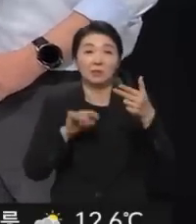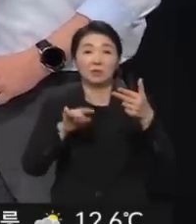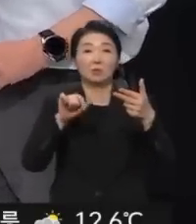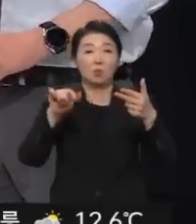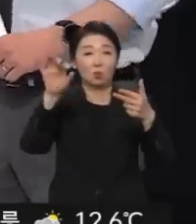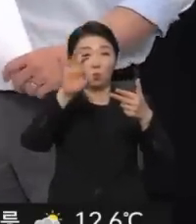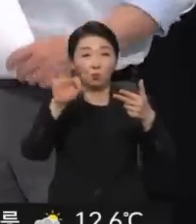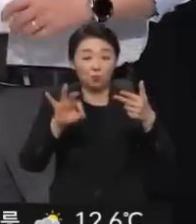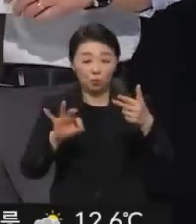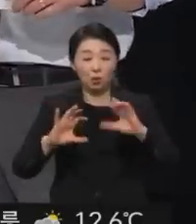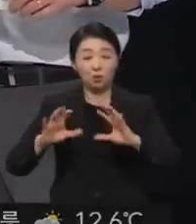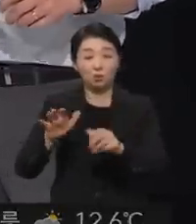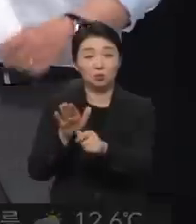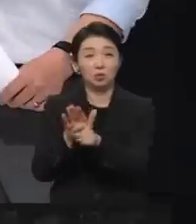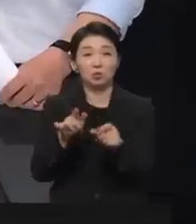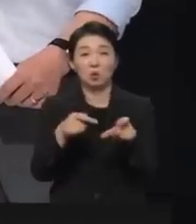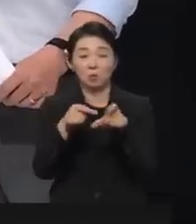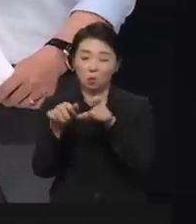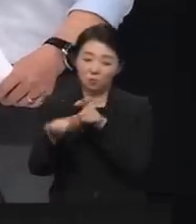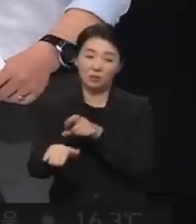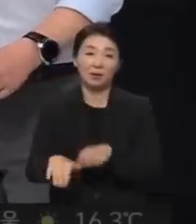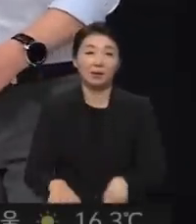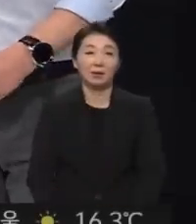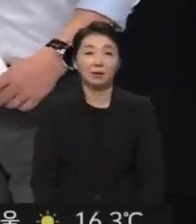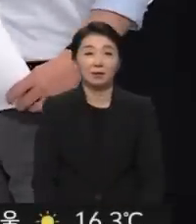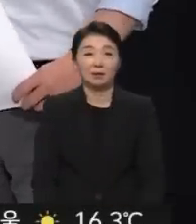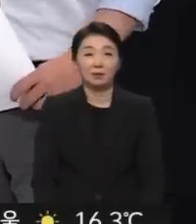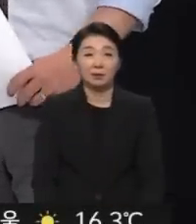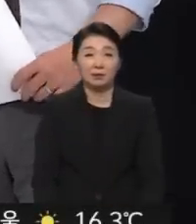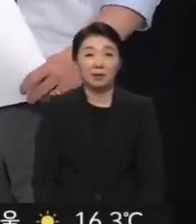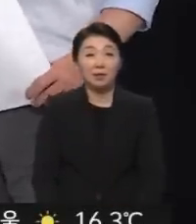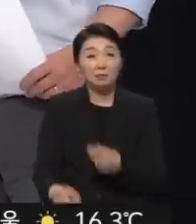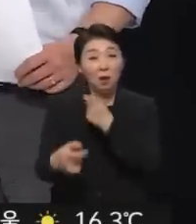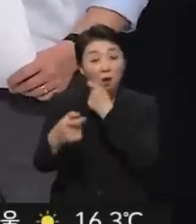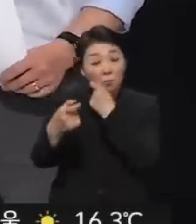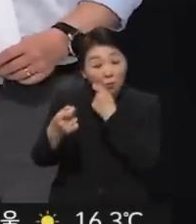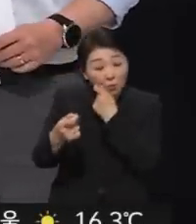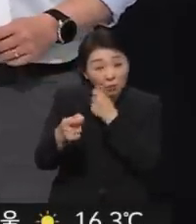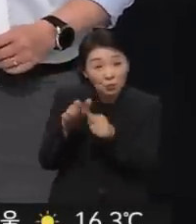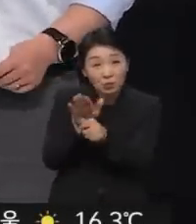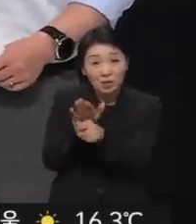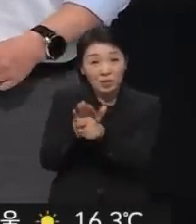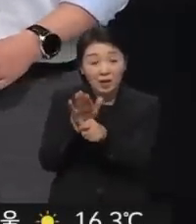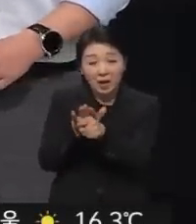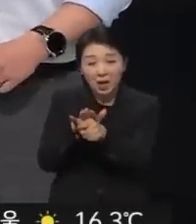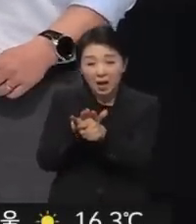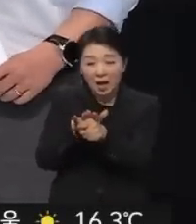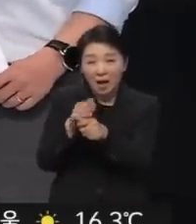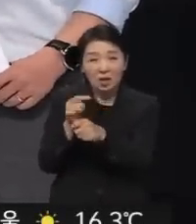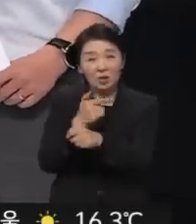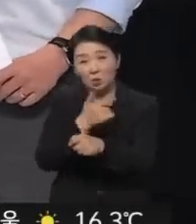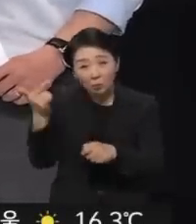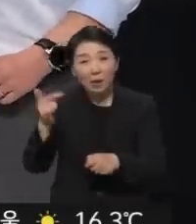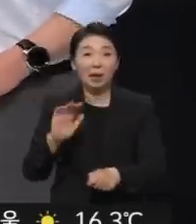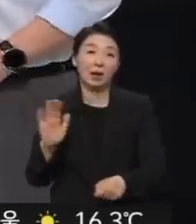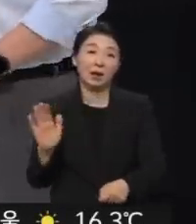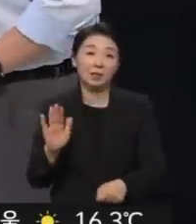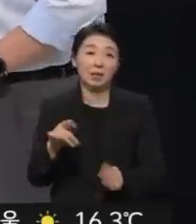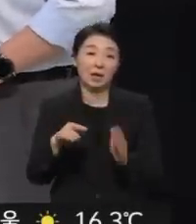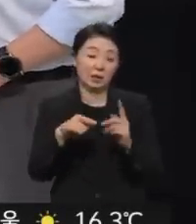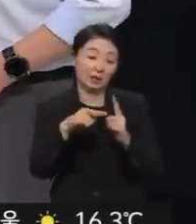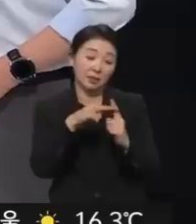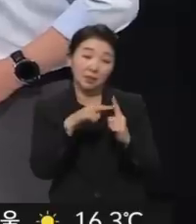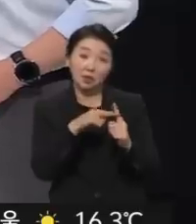27.5% 국정 지지율 평균을 밑돌았습니다. 그렇다고 보수층의 지세가 압도적인 것도 아니었습니다.